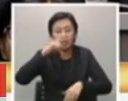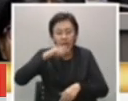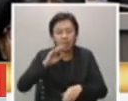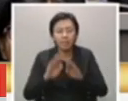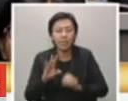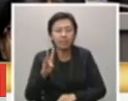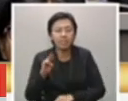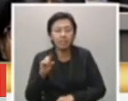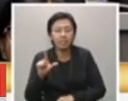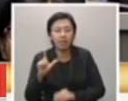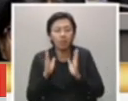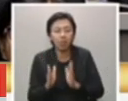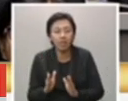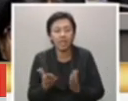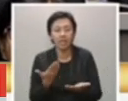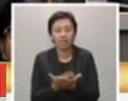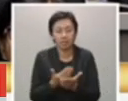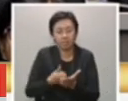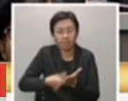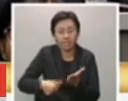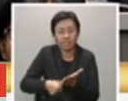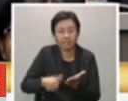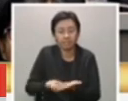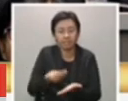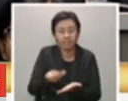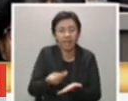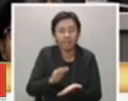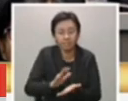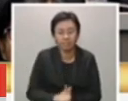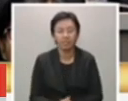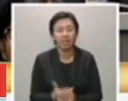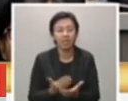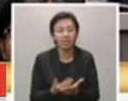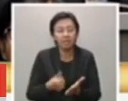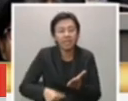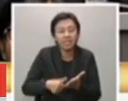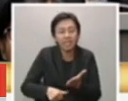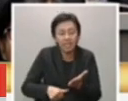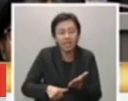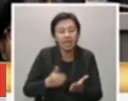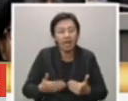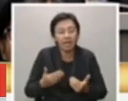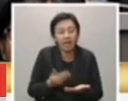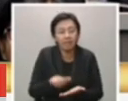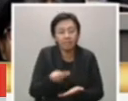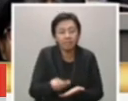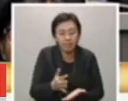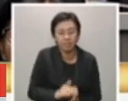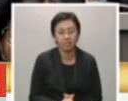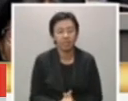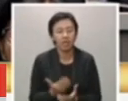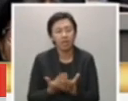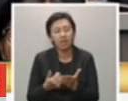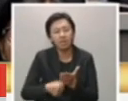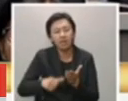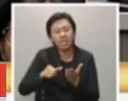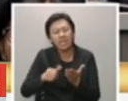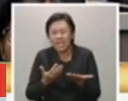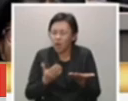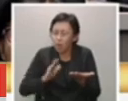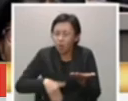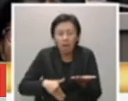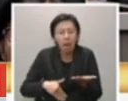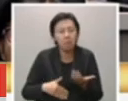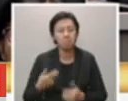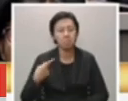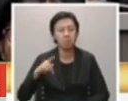บ70ล้านคนเนี่ยเขาไม่ได้เสียภาษีบุคคลธรรมดาอยู่แล้ว ลดภาษีไปไม่ถึงมือเขากลายเป็นภาษี